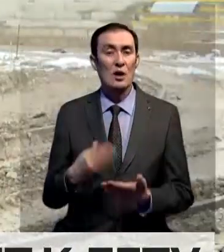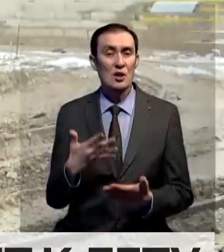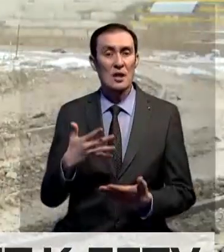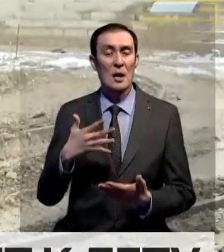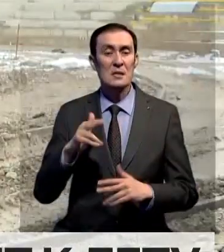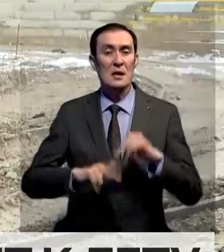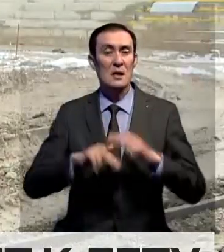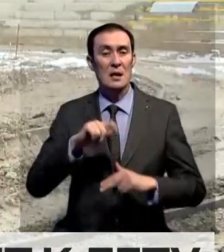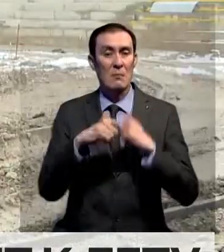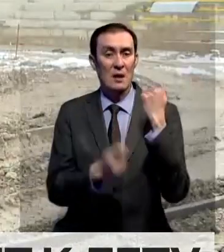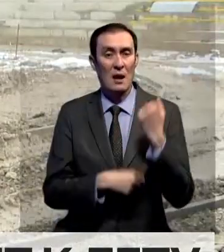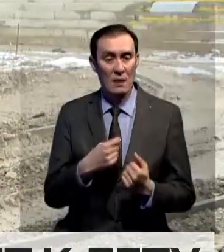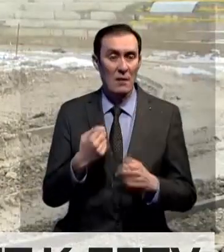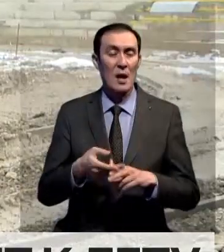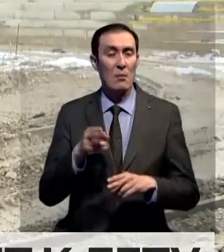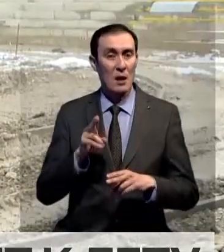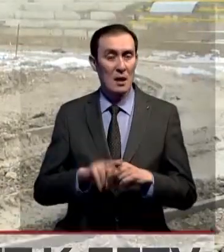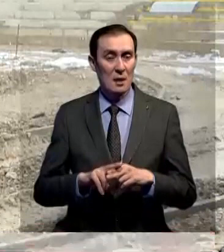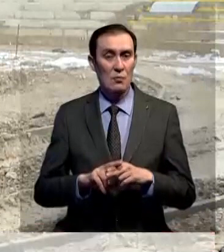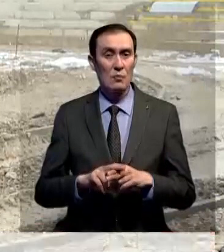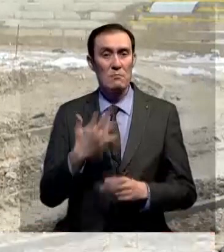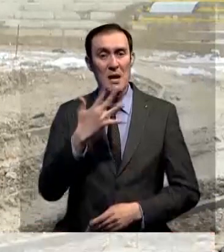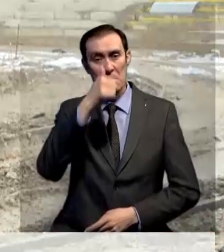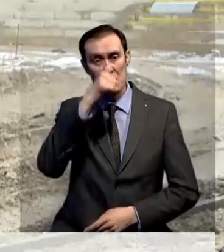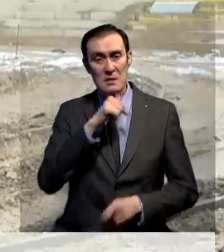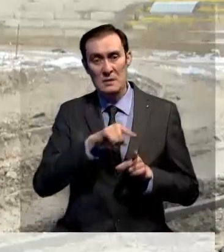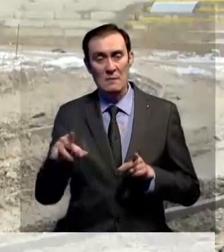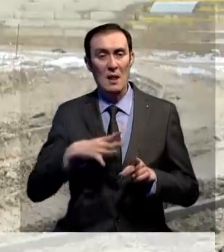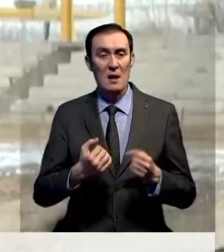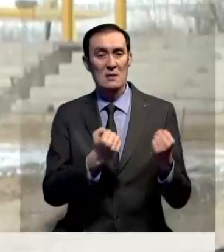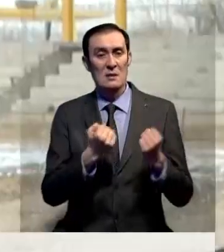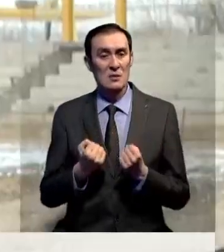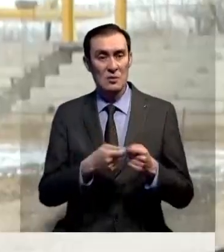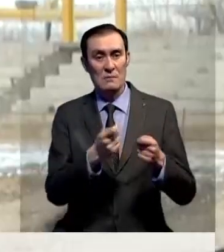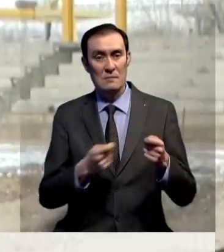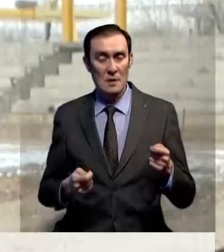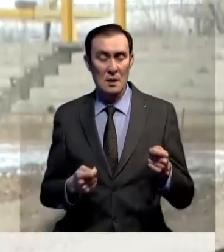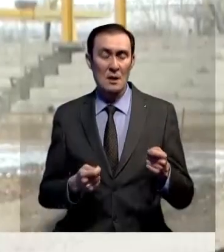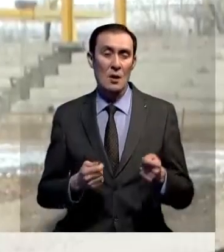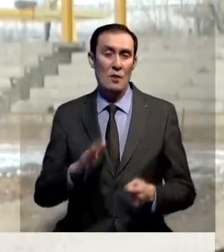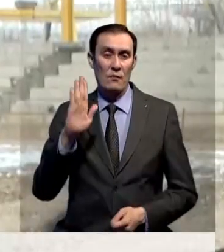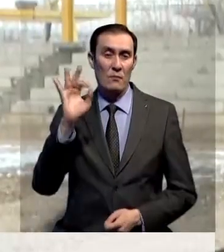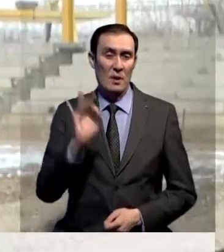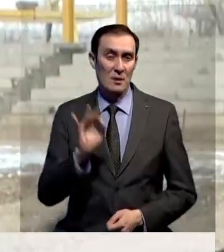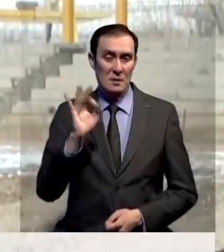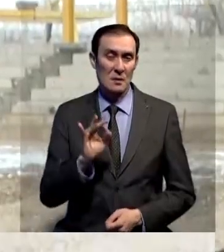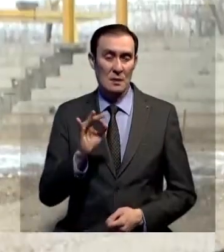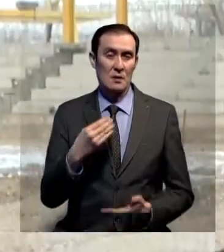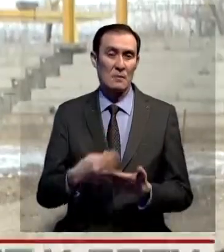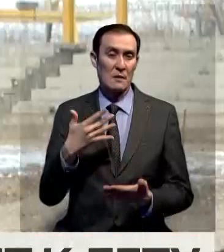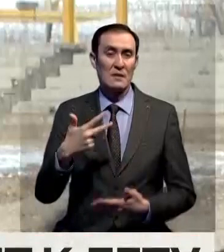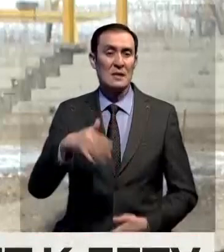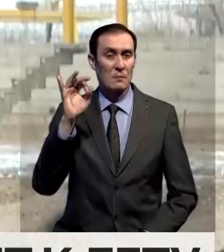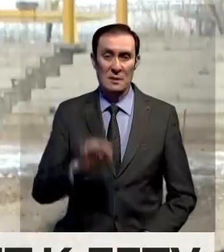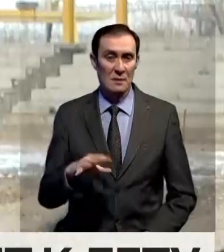материалов, поэтому там месяцев 5 задержка была у нас. Ну где-то процентное соотношение 30%